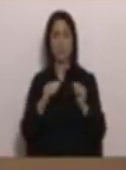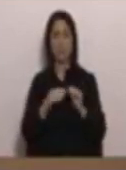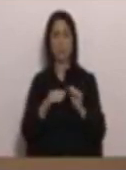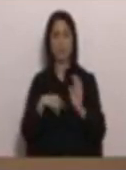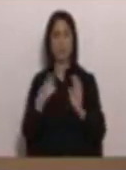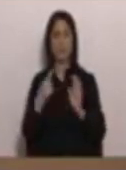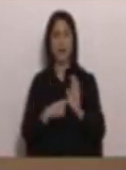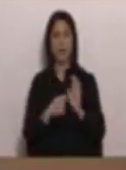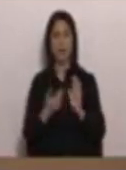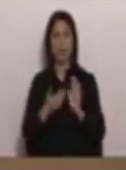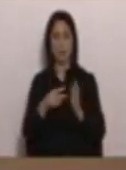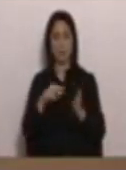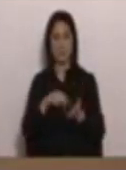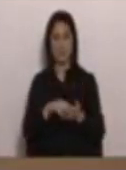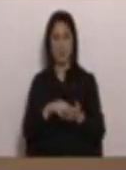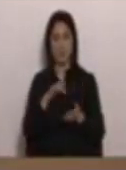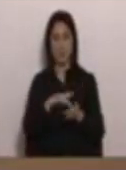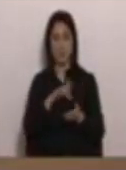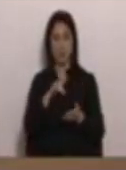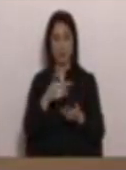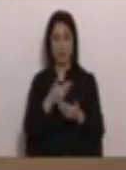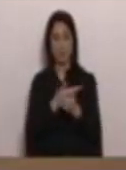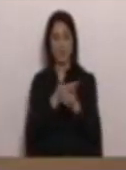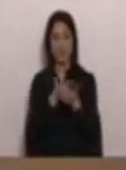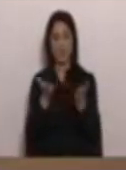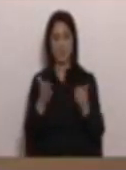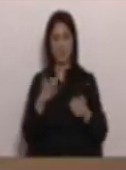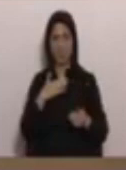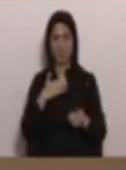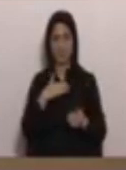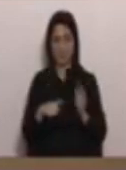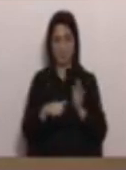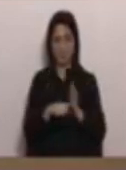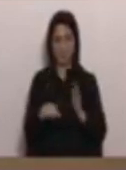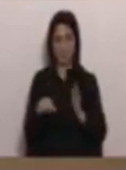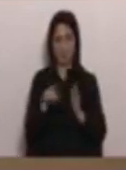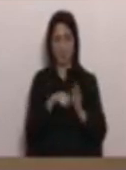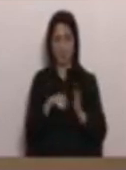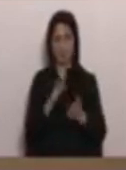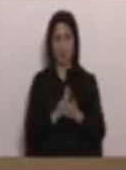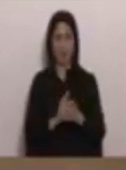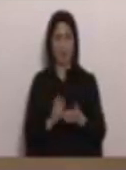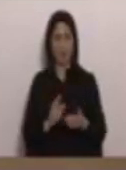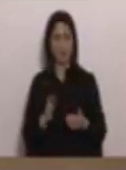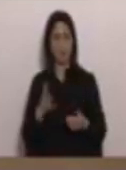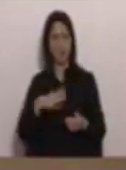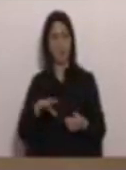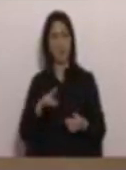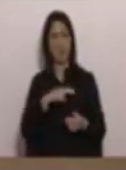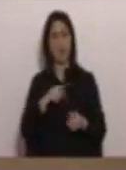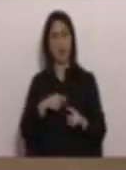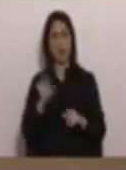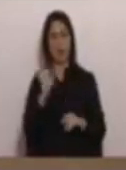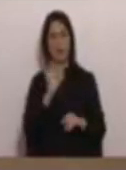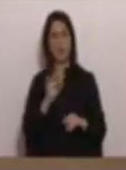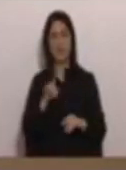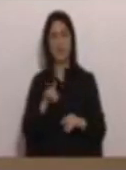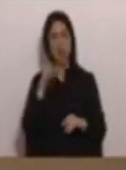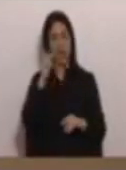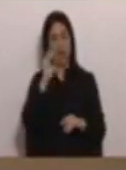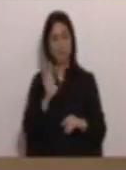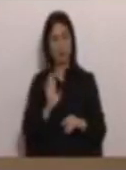საკითხები, რომელიც დგას მოსახლეობის წინაშე ჩვენი მეშვეობით, არ არსებობს და საქართველოს პარლამენტში ამაზე არ